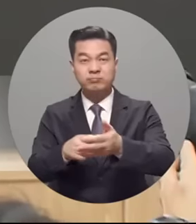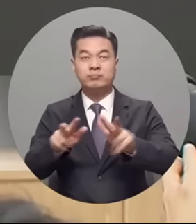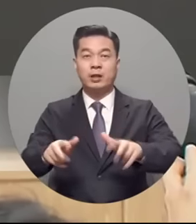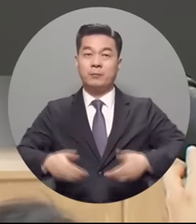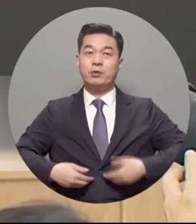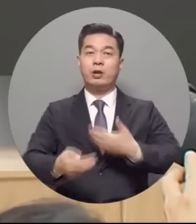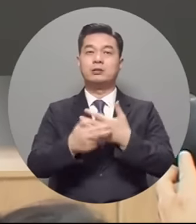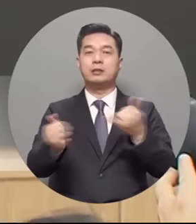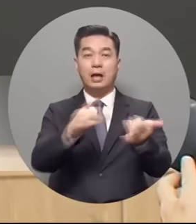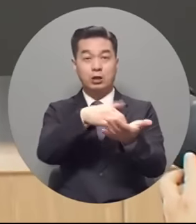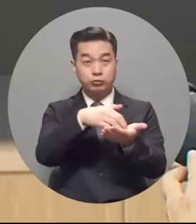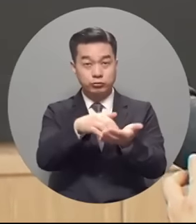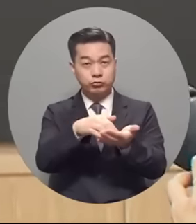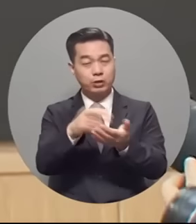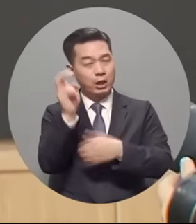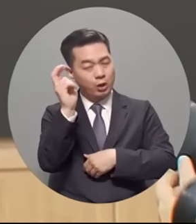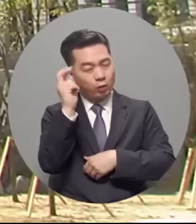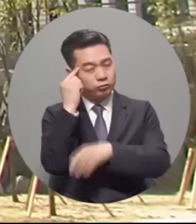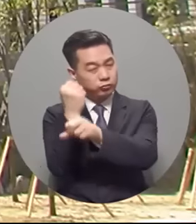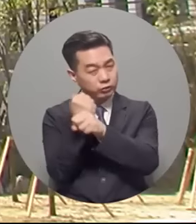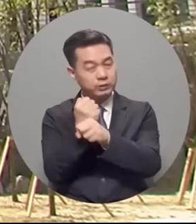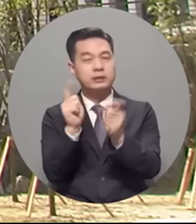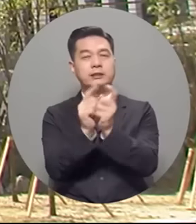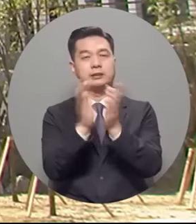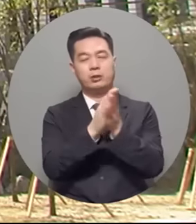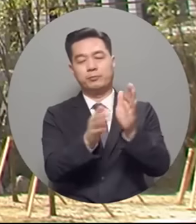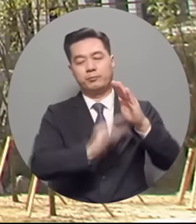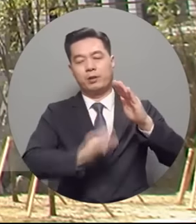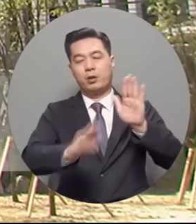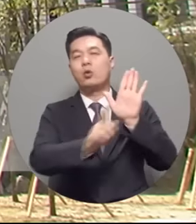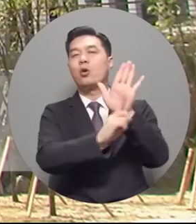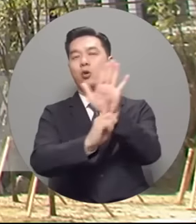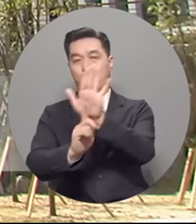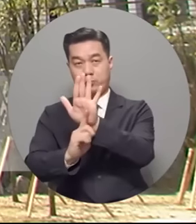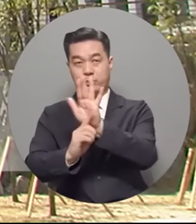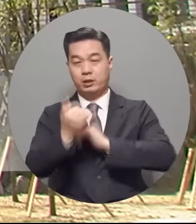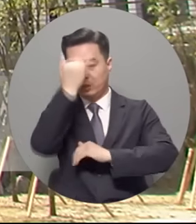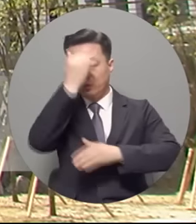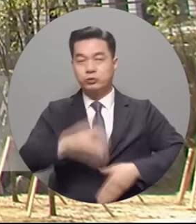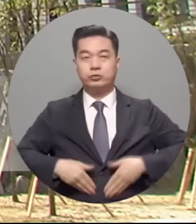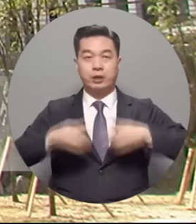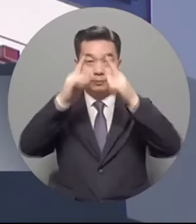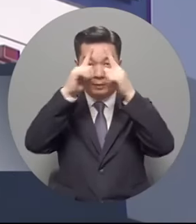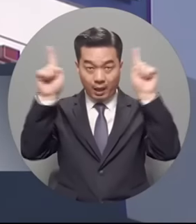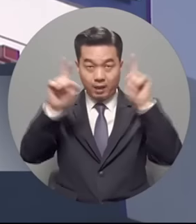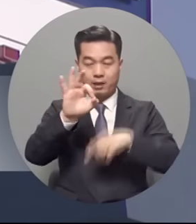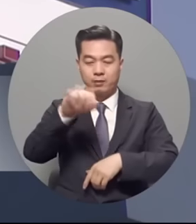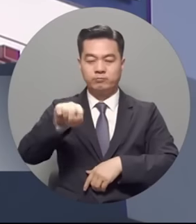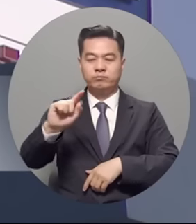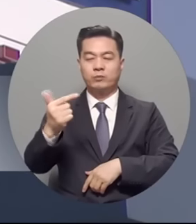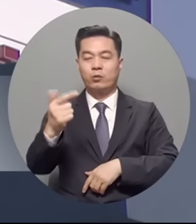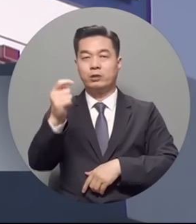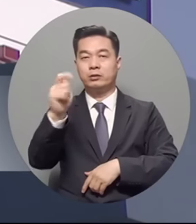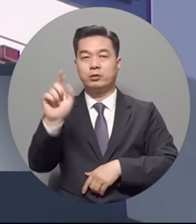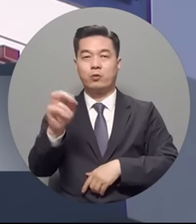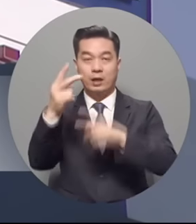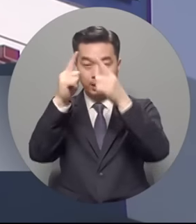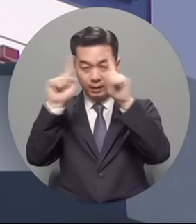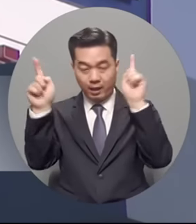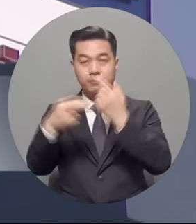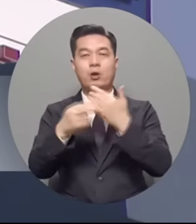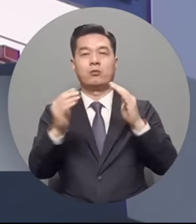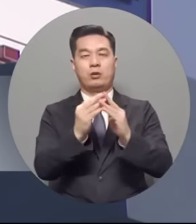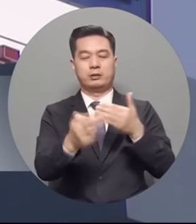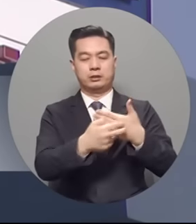직접 공모하겠다고 밝혔습니다. 충남대와 원광대 병원 교수들도 오는 26일 진료 중단을